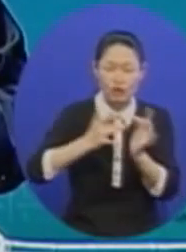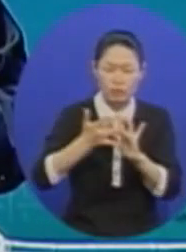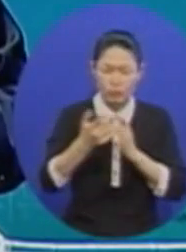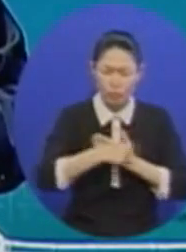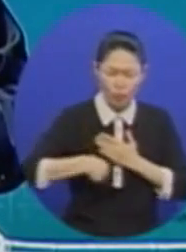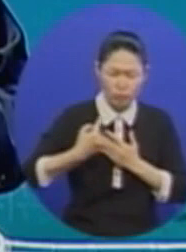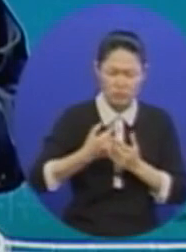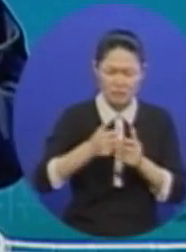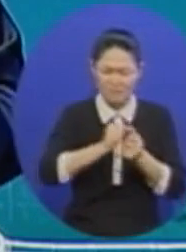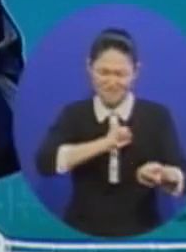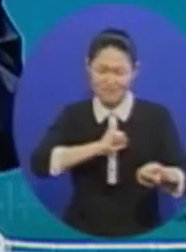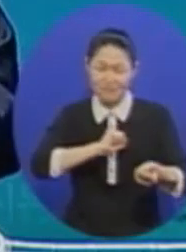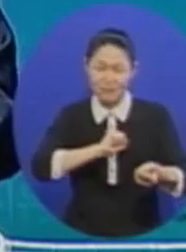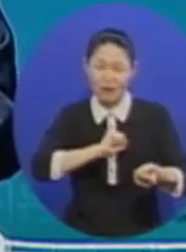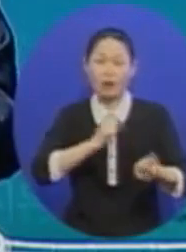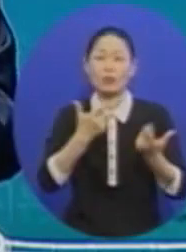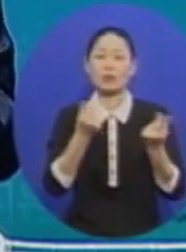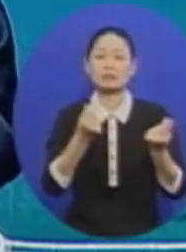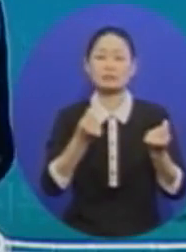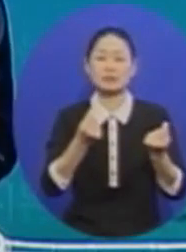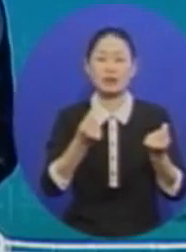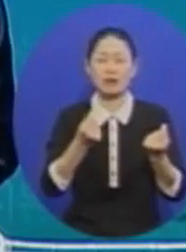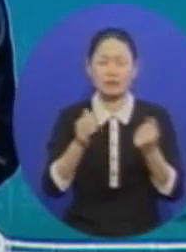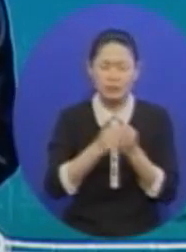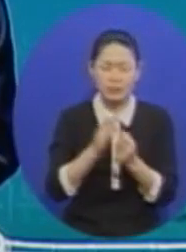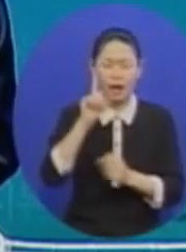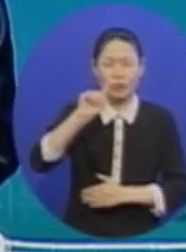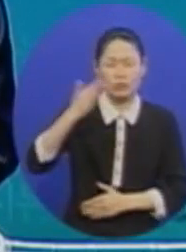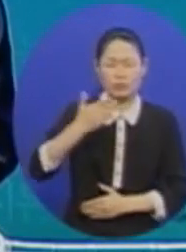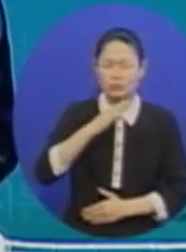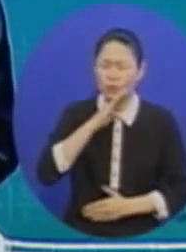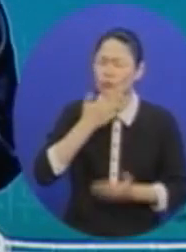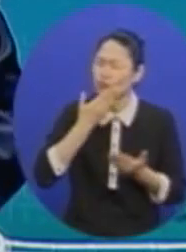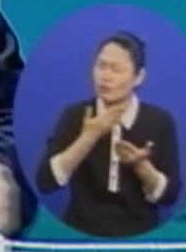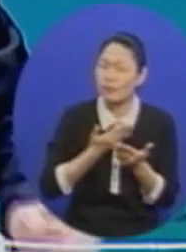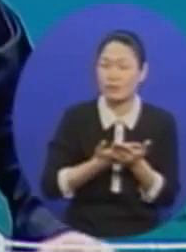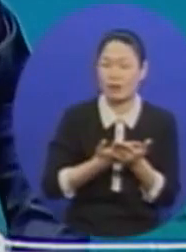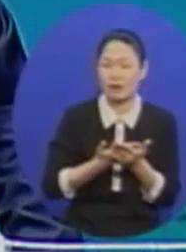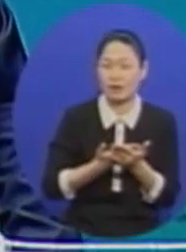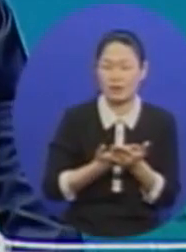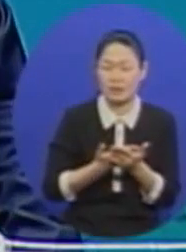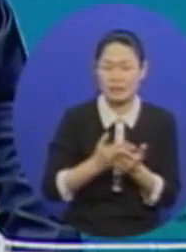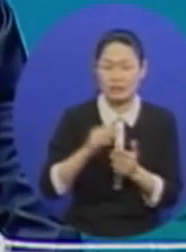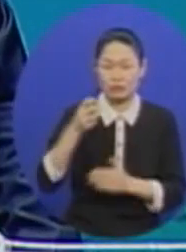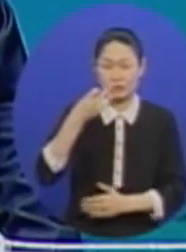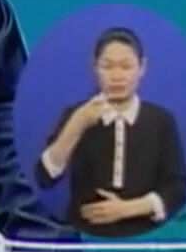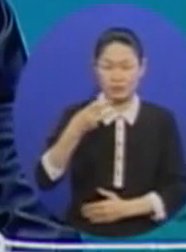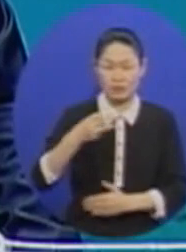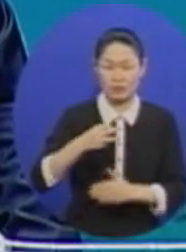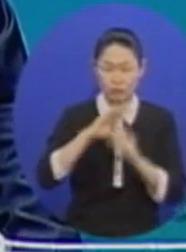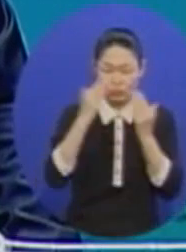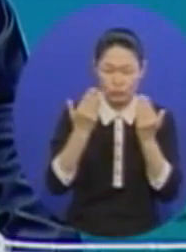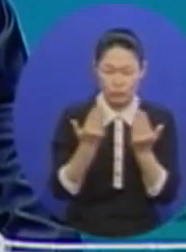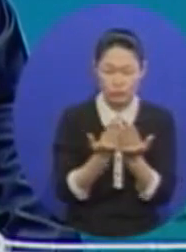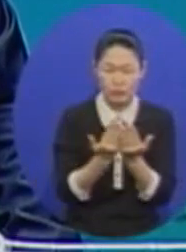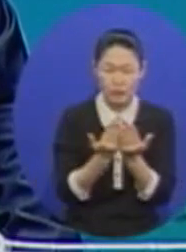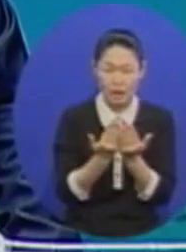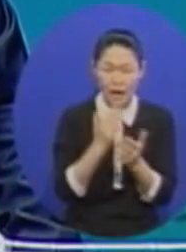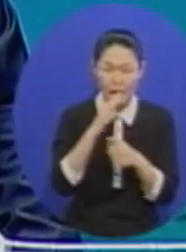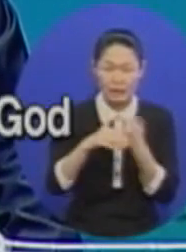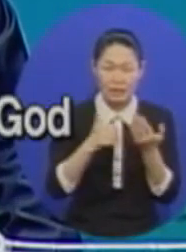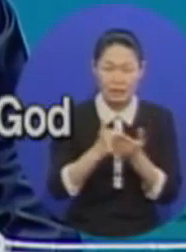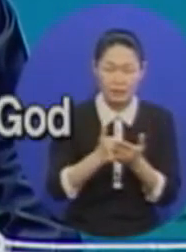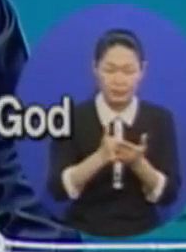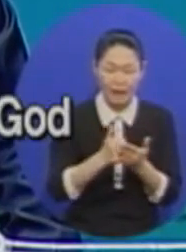같아요 그러니까 하나님께 얼마나 중요한 지 몰라요 13절에 우리가 다 하나님의 아들을 믿는 것과 아는